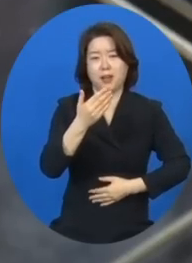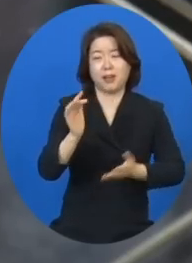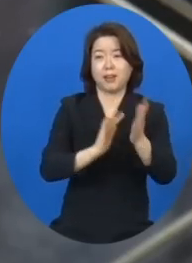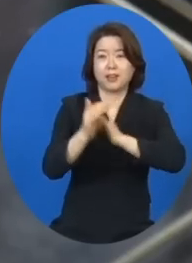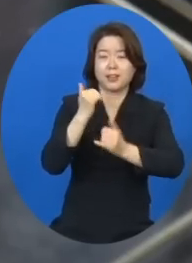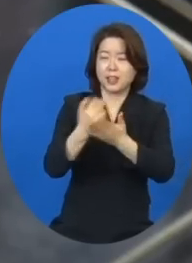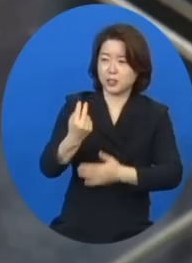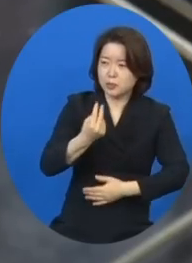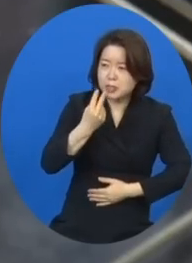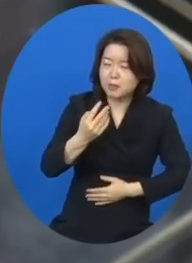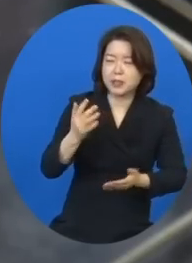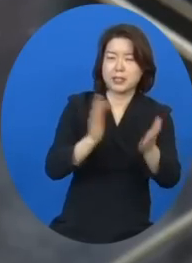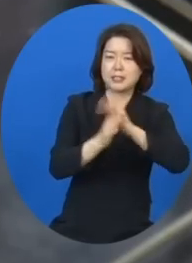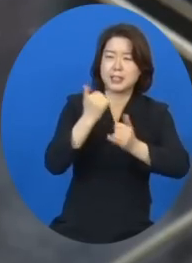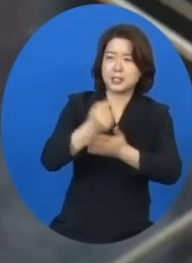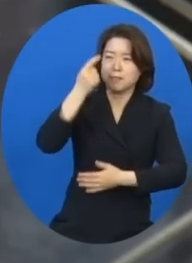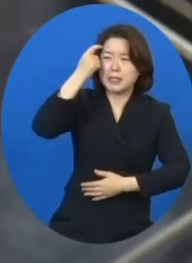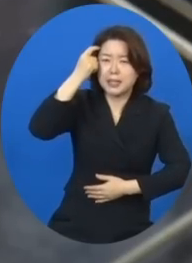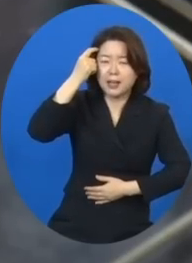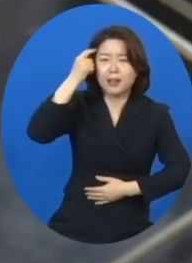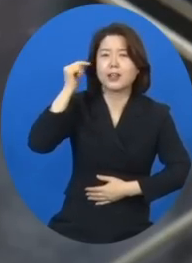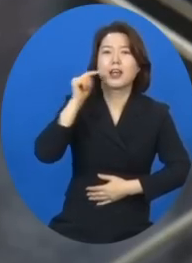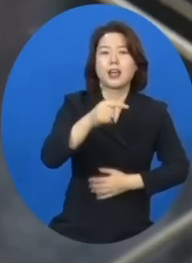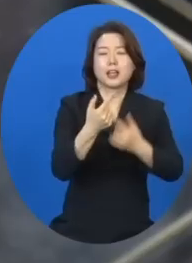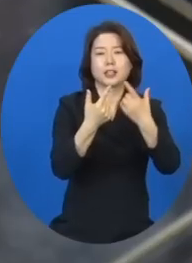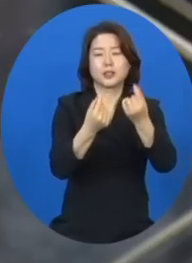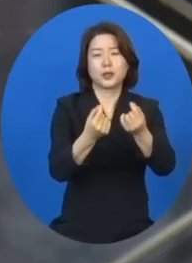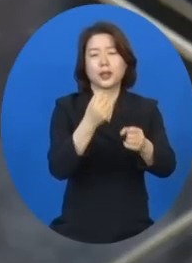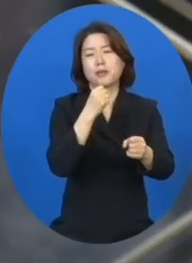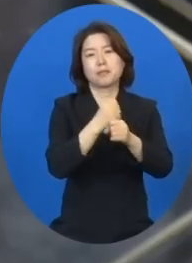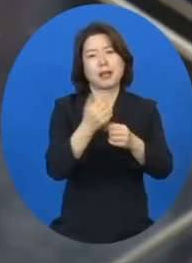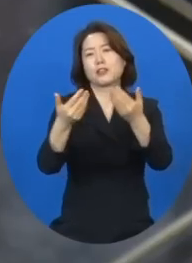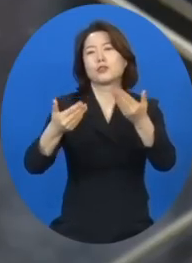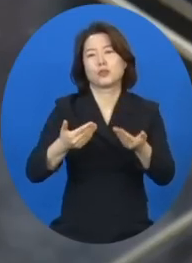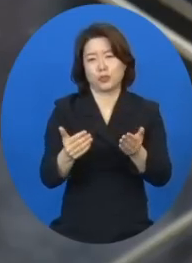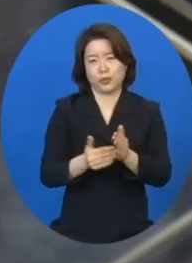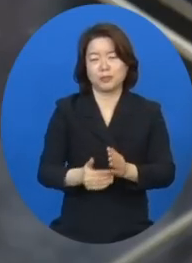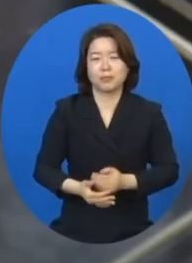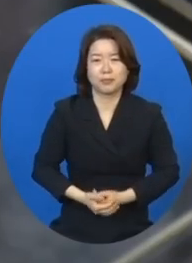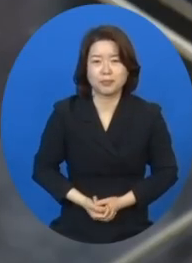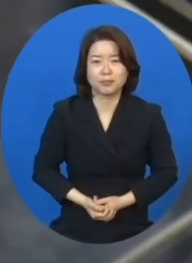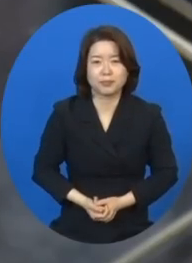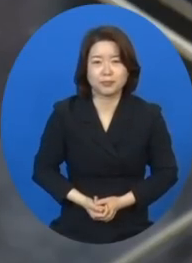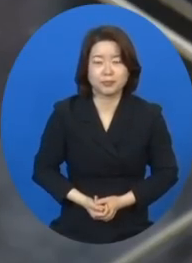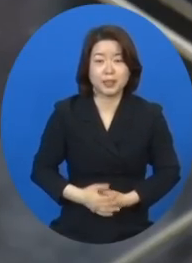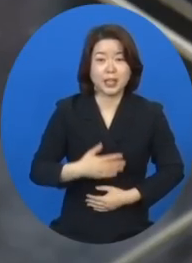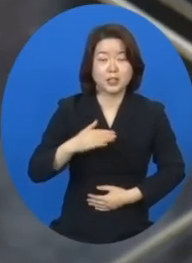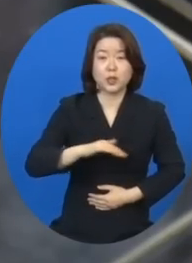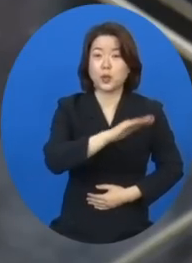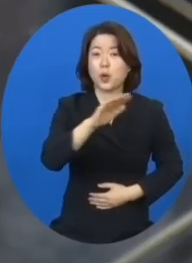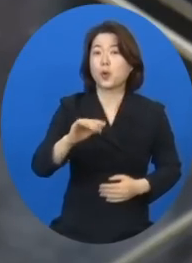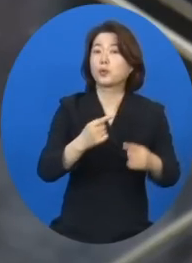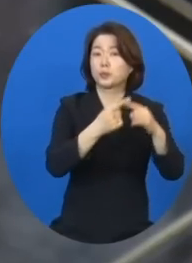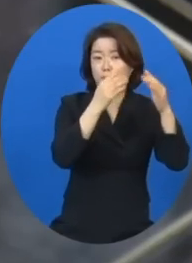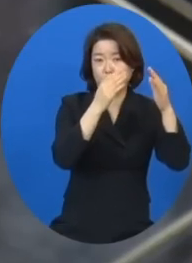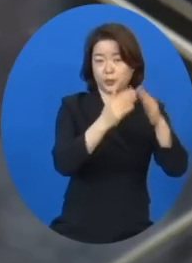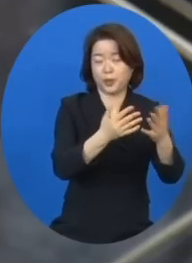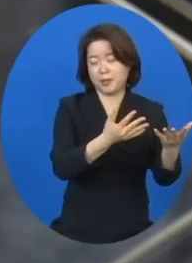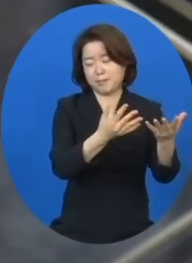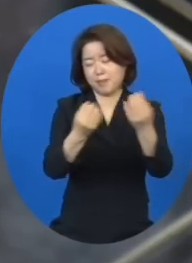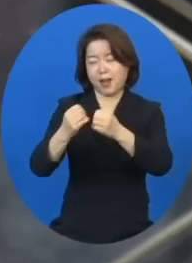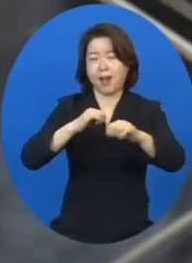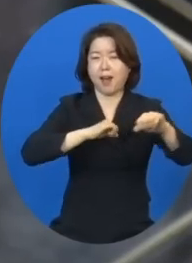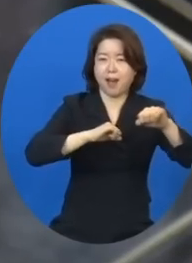예수님의 정신이 그렇게 할 수 있는 것입니다. 저는 선한목자교회 많은